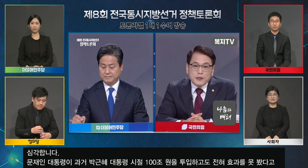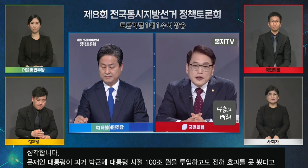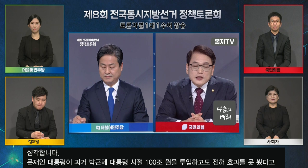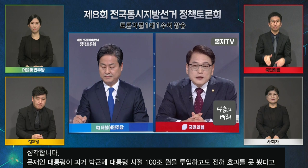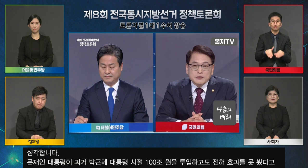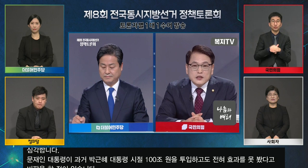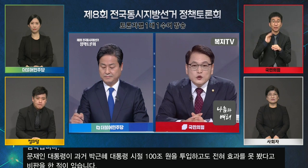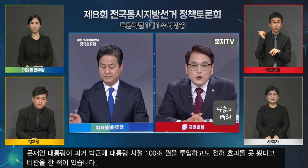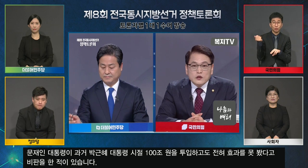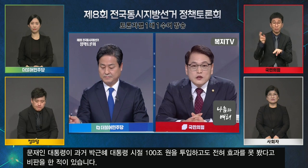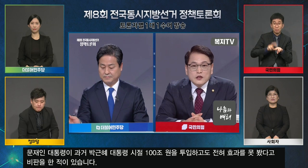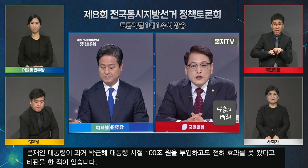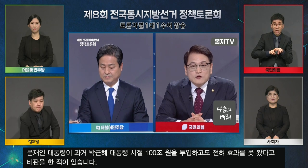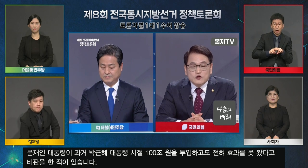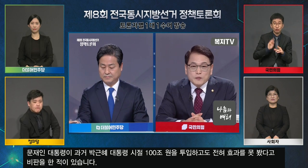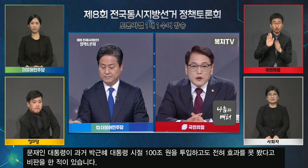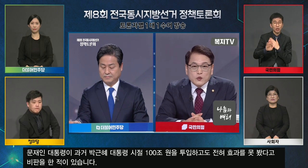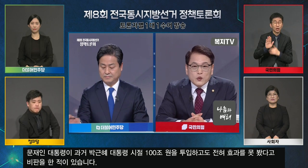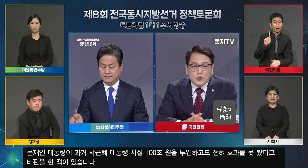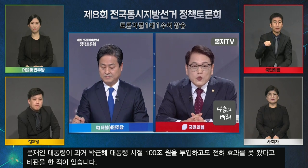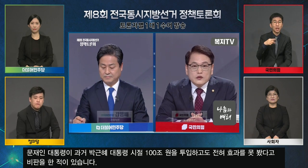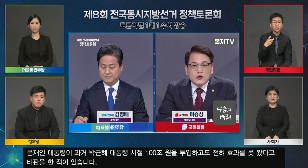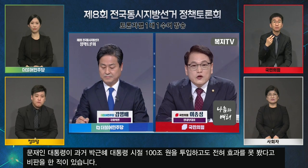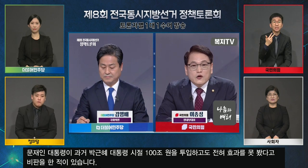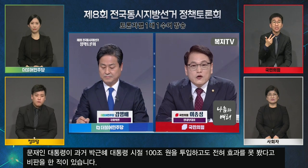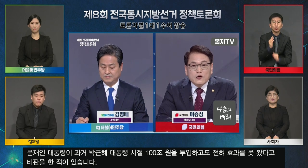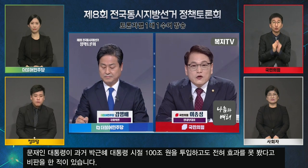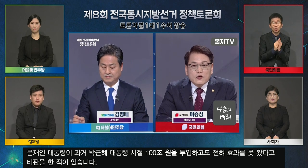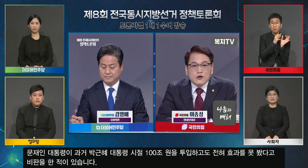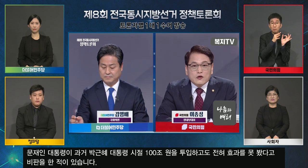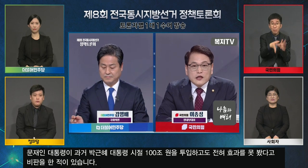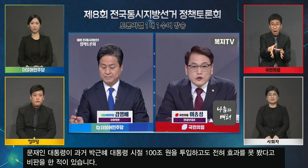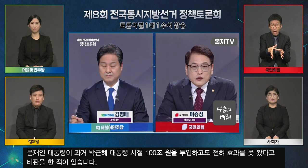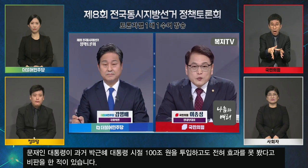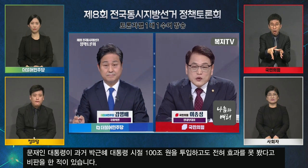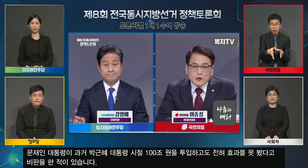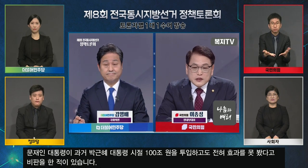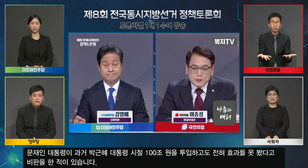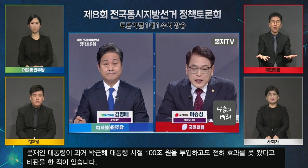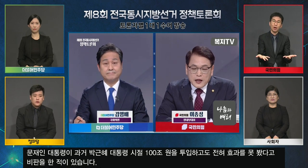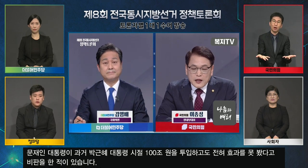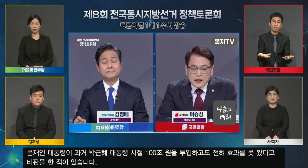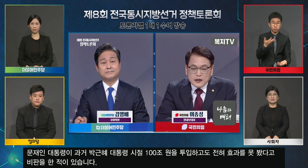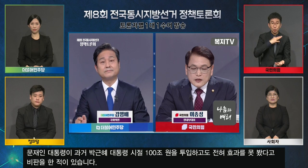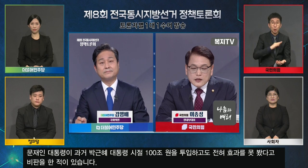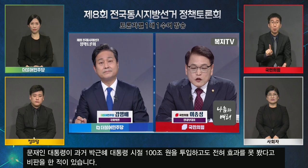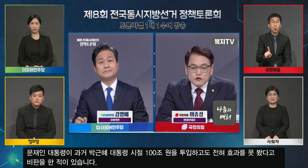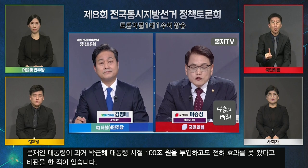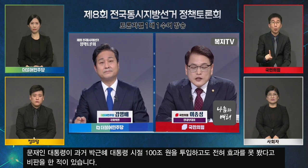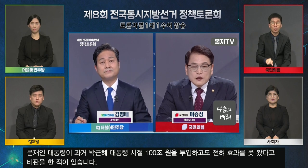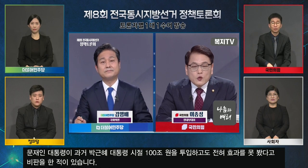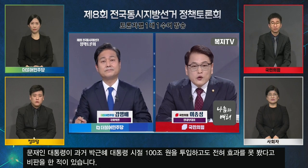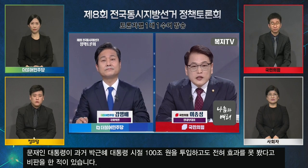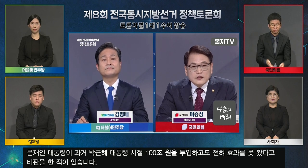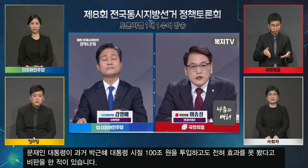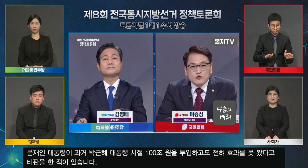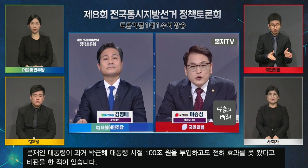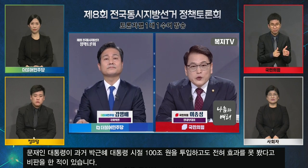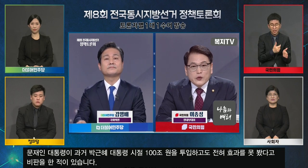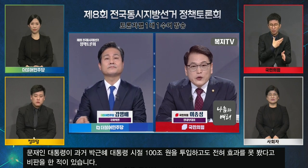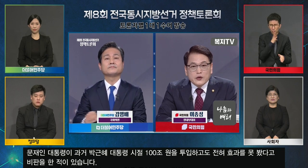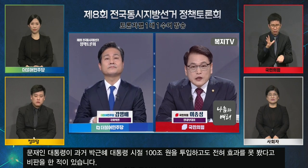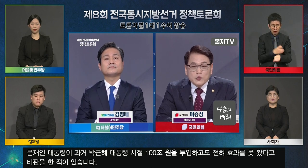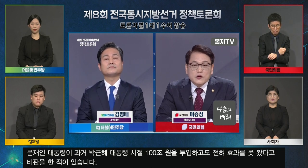시절 127조 원을 투입하고도 전혀 개선되지 못하고 있습니다. 특히 저출산 고령화